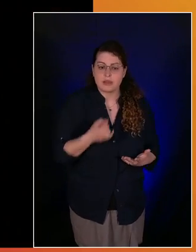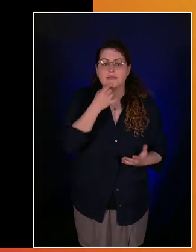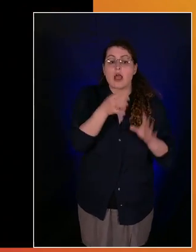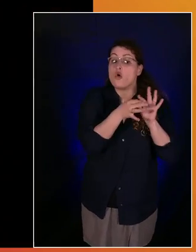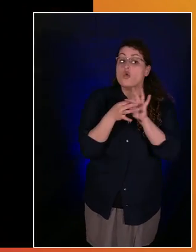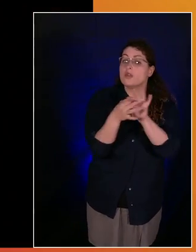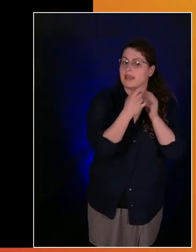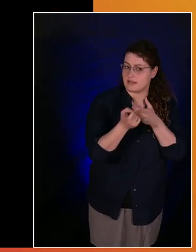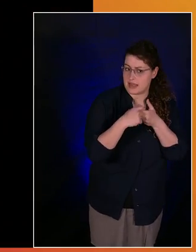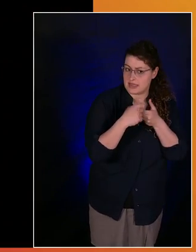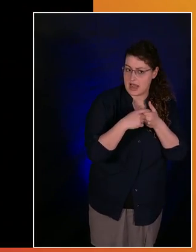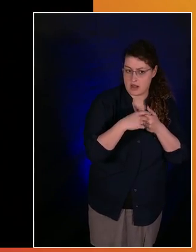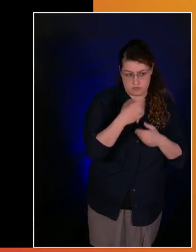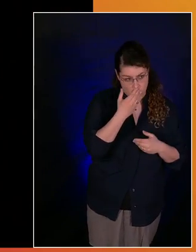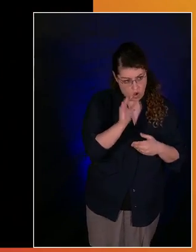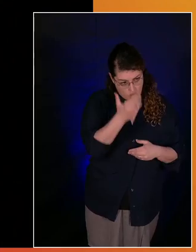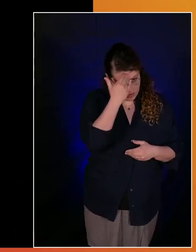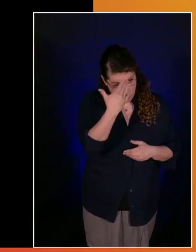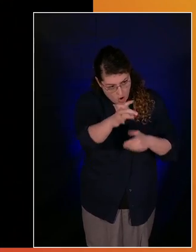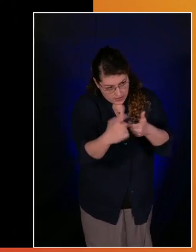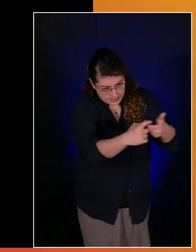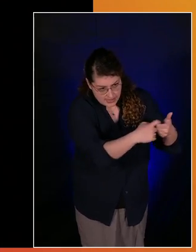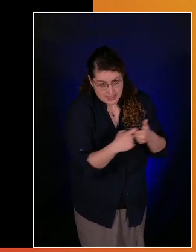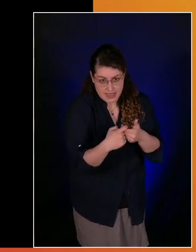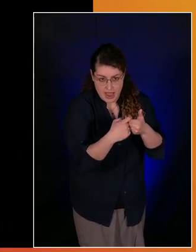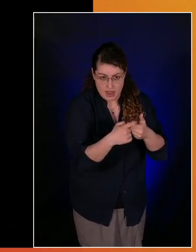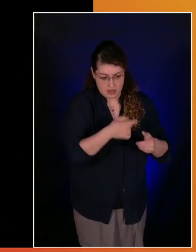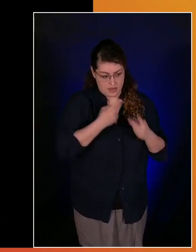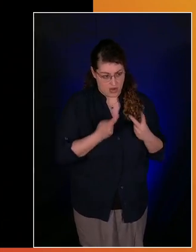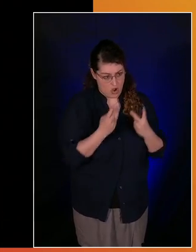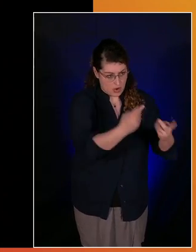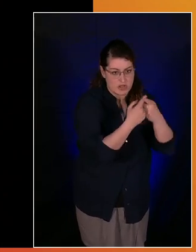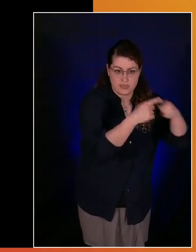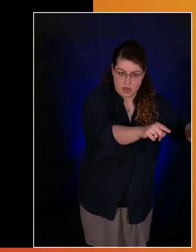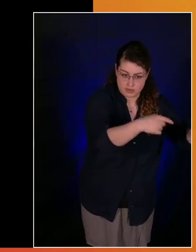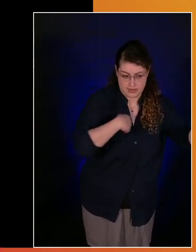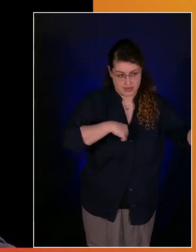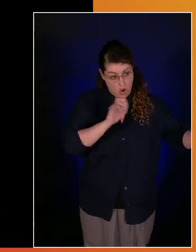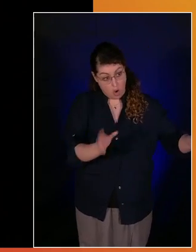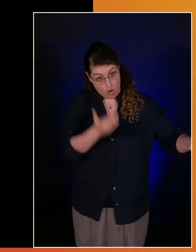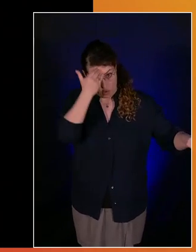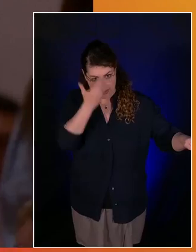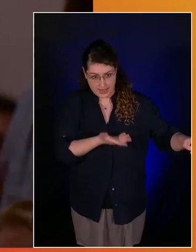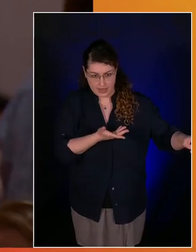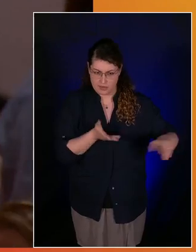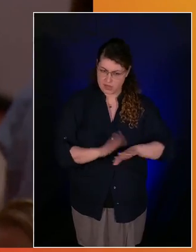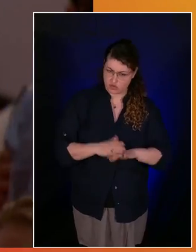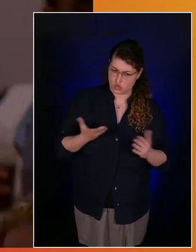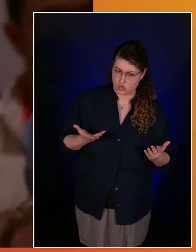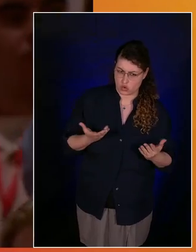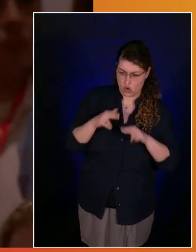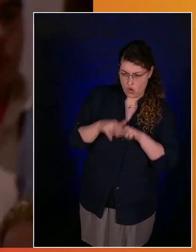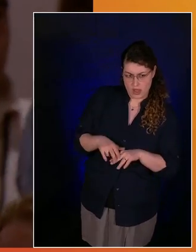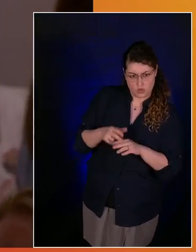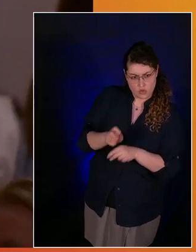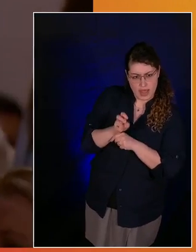syndicale en reconnaissant qu'il y a d'autres syndicats qui sont pas sur les mêmes valeurs que nous par contre dans leusem